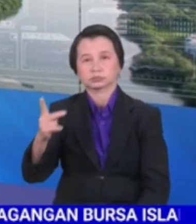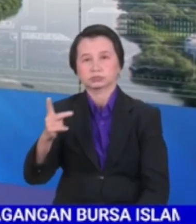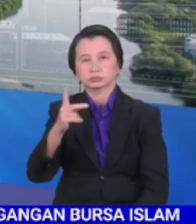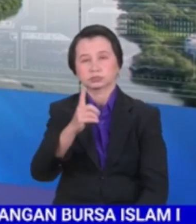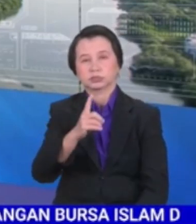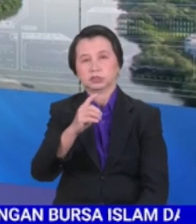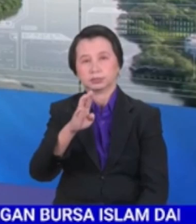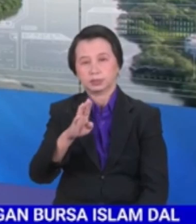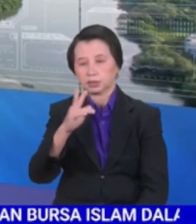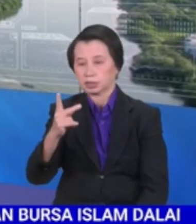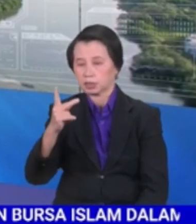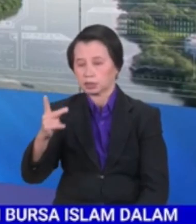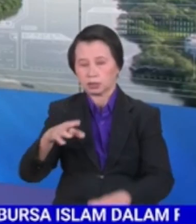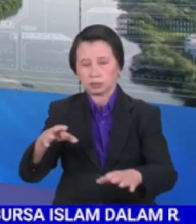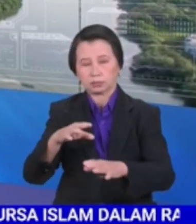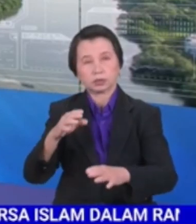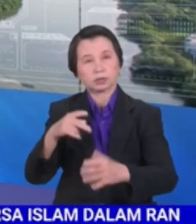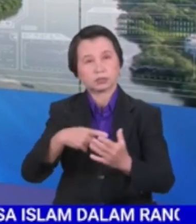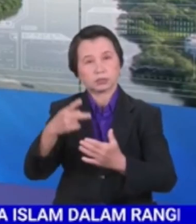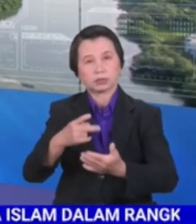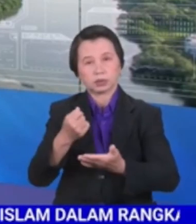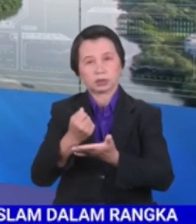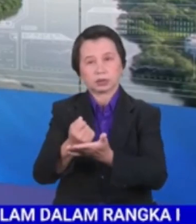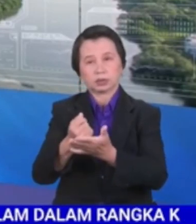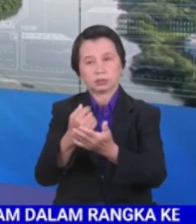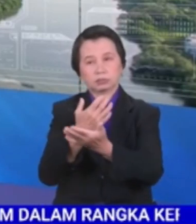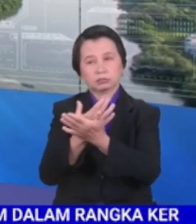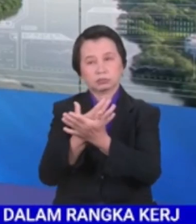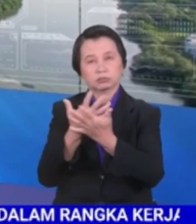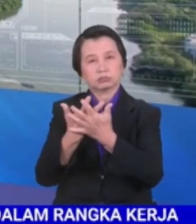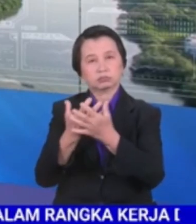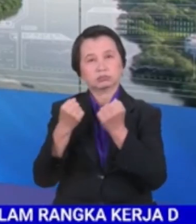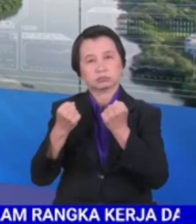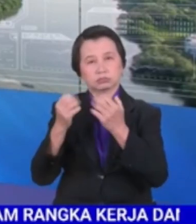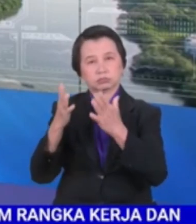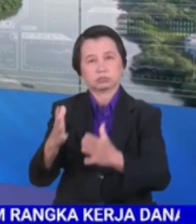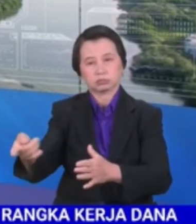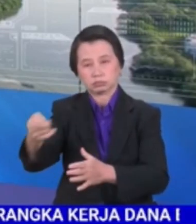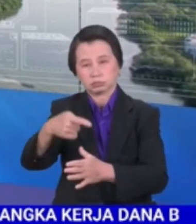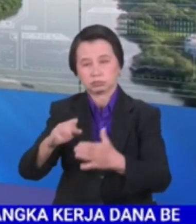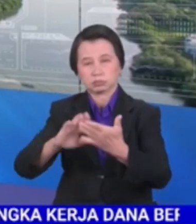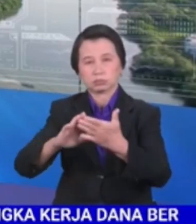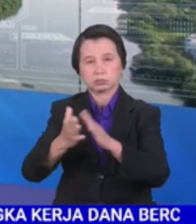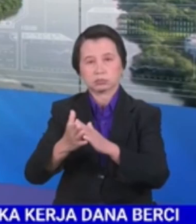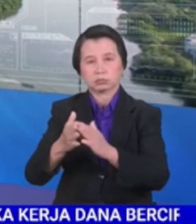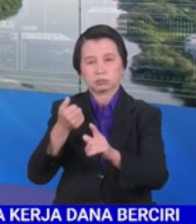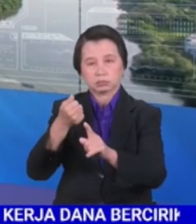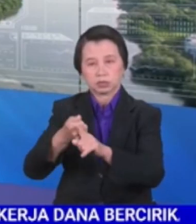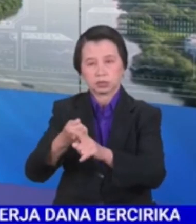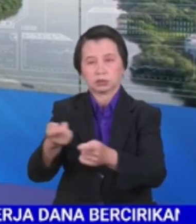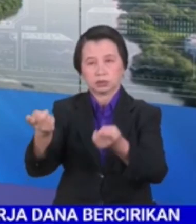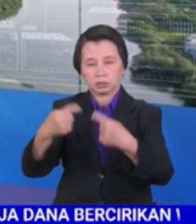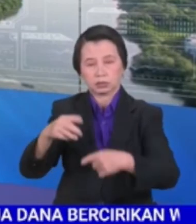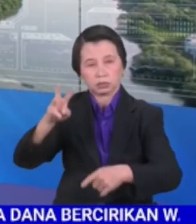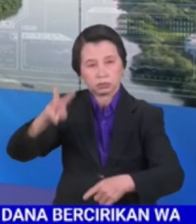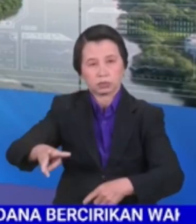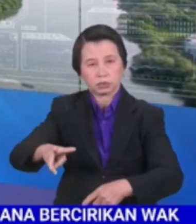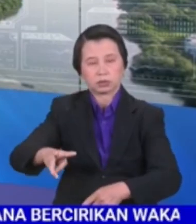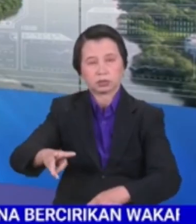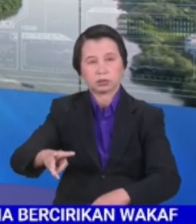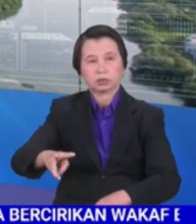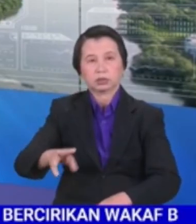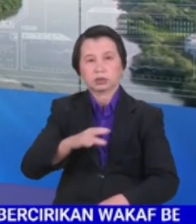Dalam melaksanakan program pemulihan bantuan dalam community khususnya program perintah kehadiran wajib